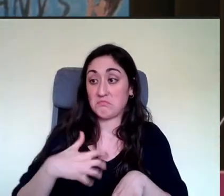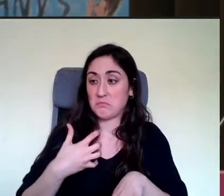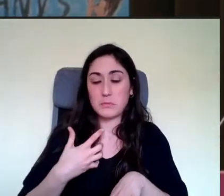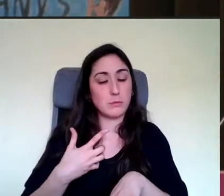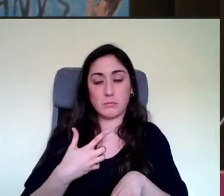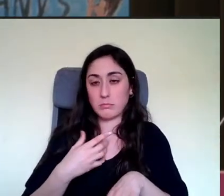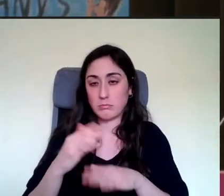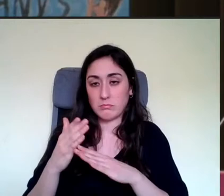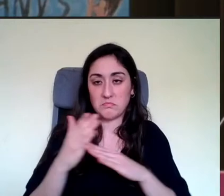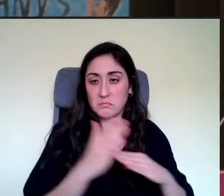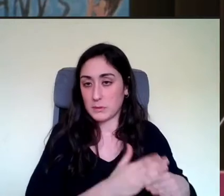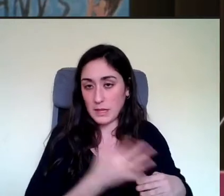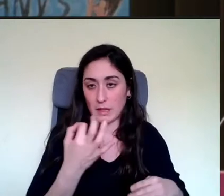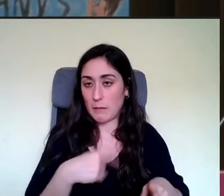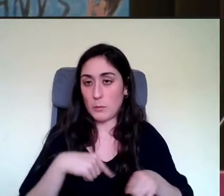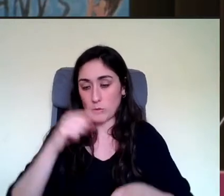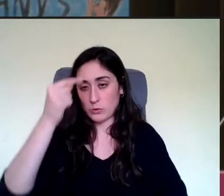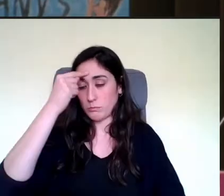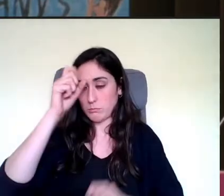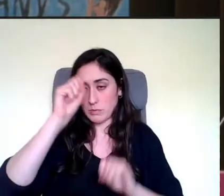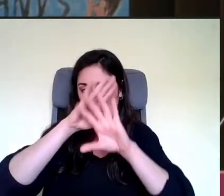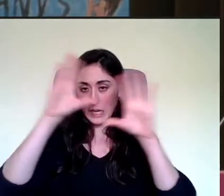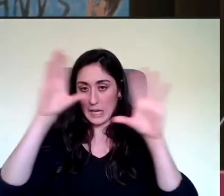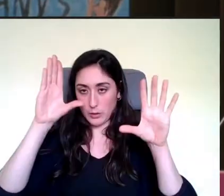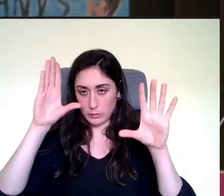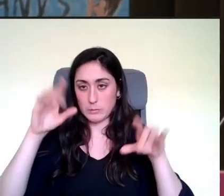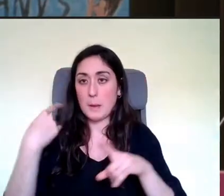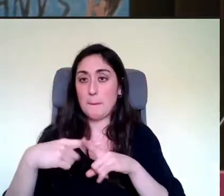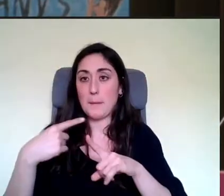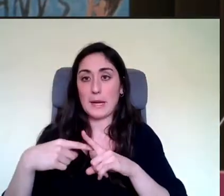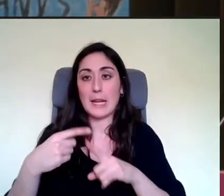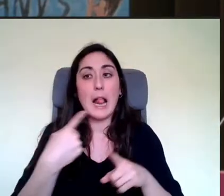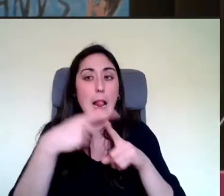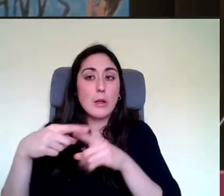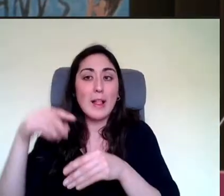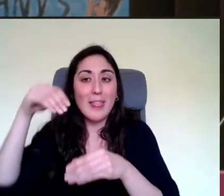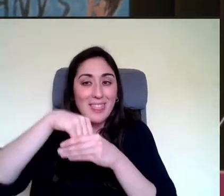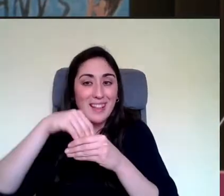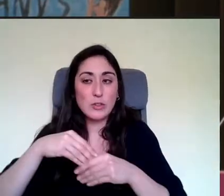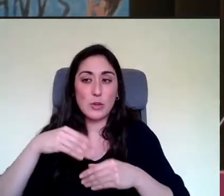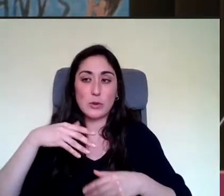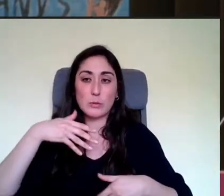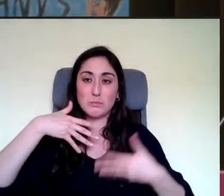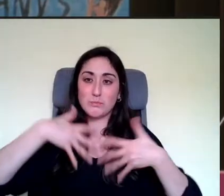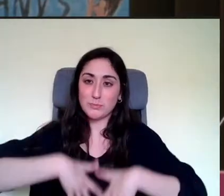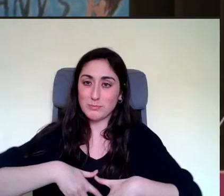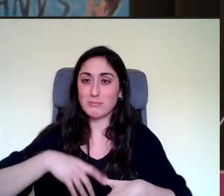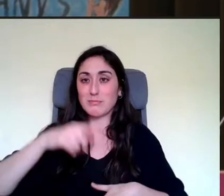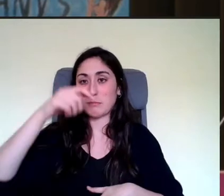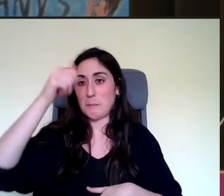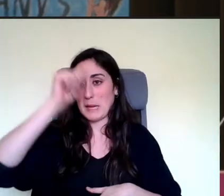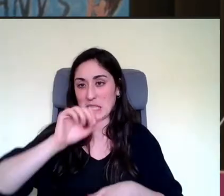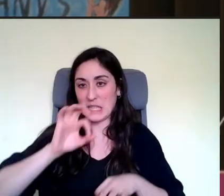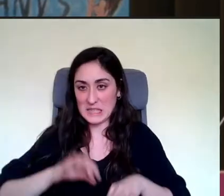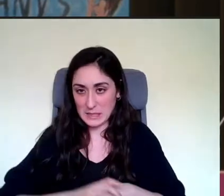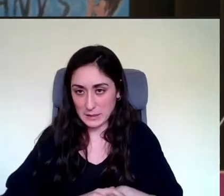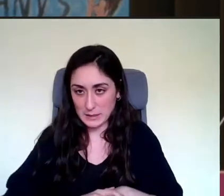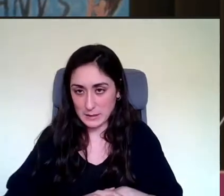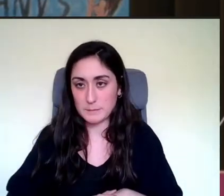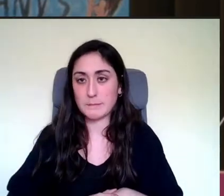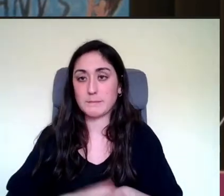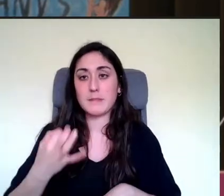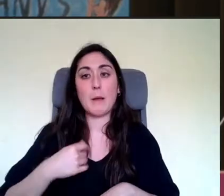de que tenim tics masclistes. Qui poc té tics masclistes i qui no és masclista, i hem de ser conscients